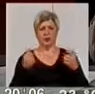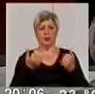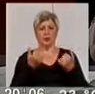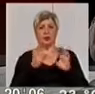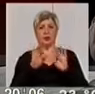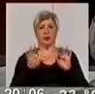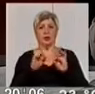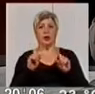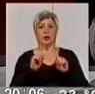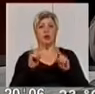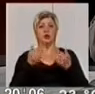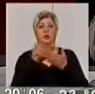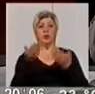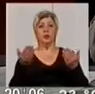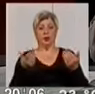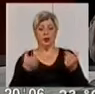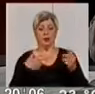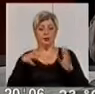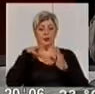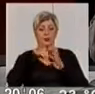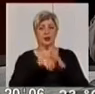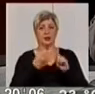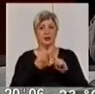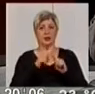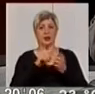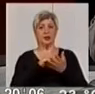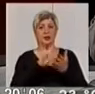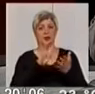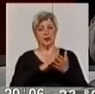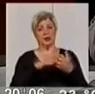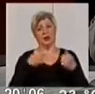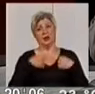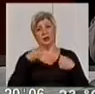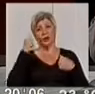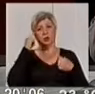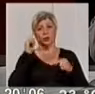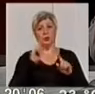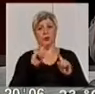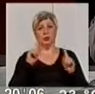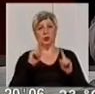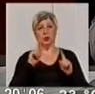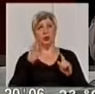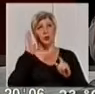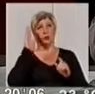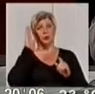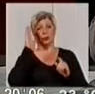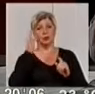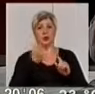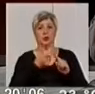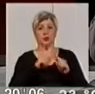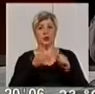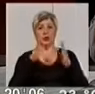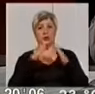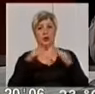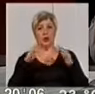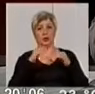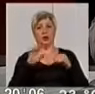ми вже їх вносили в цей реєстр. То я думаю, що, можливо, на перспективу ці табори і